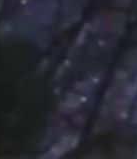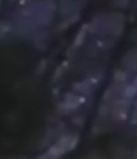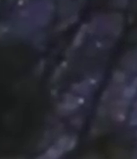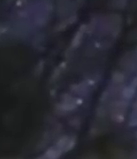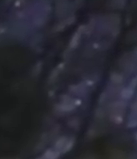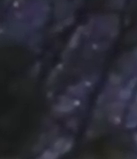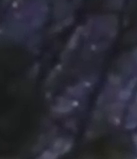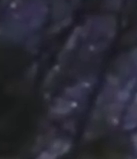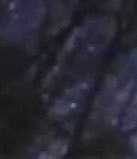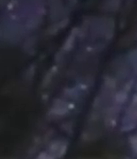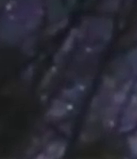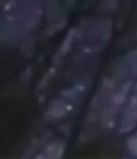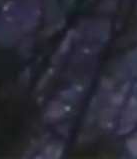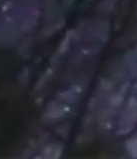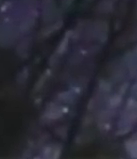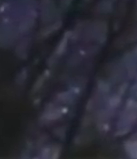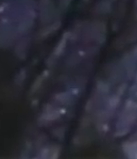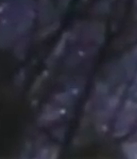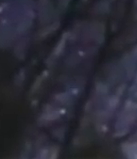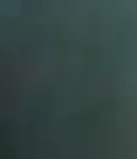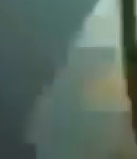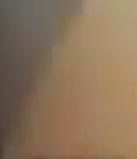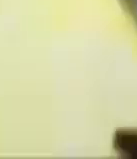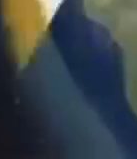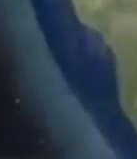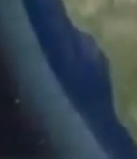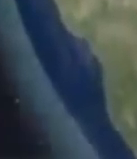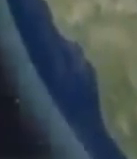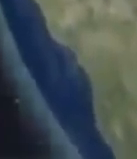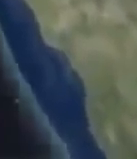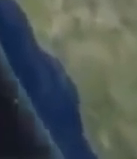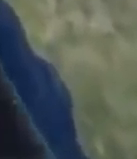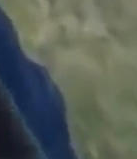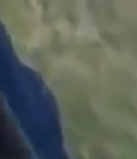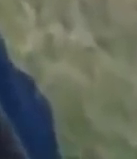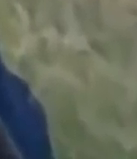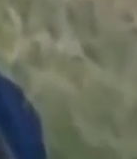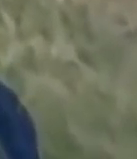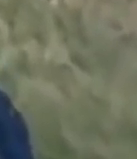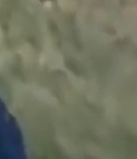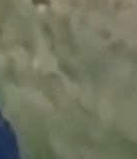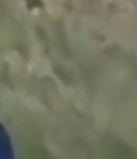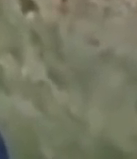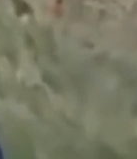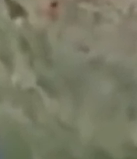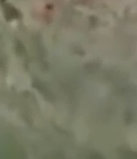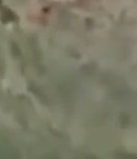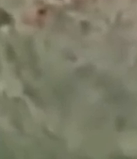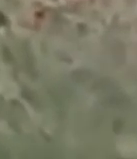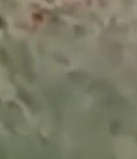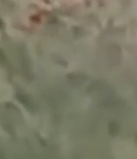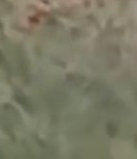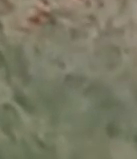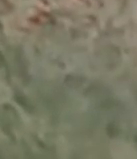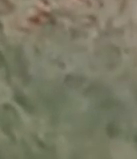بسم الله الرحمن الرحيم. السلام عليكم ورحمة الله وبركاته، حياكم الله مشاهدينا الكرام في النشرة الجوية. أصدر النظام الآلي الإنذار المبكر تنبيها متقدما على المناطق